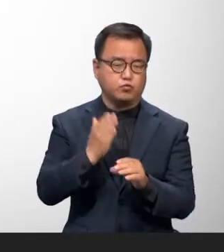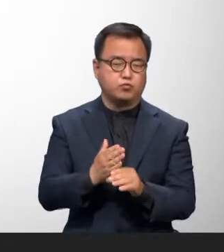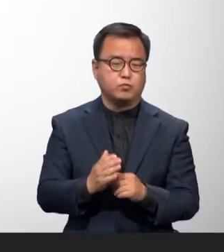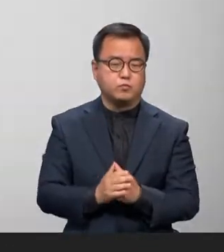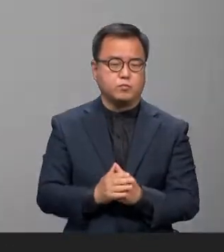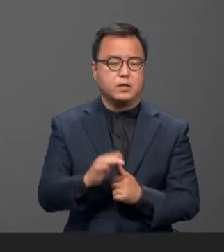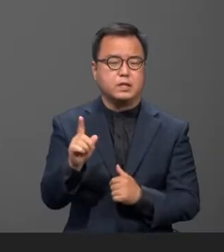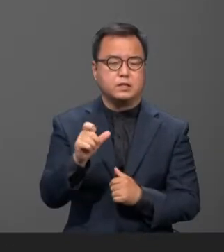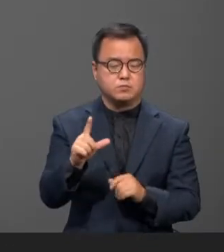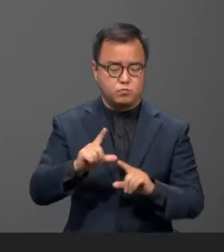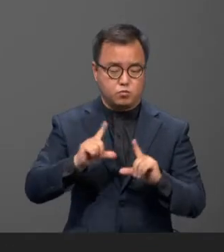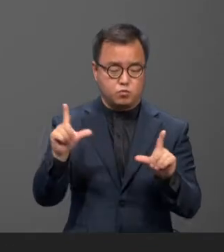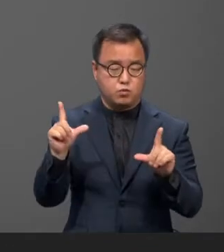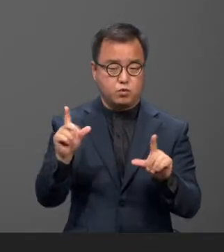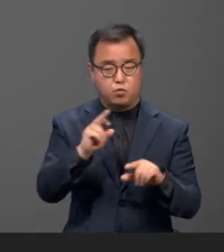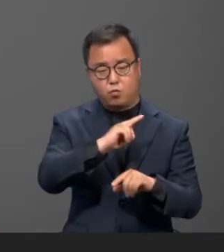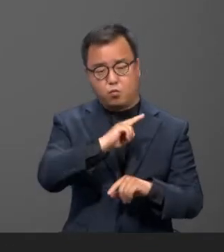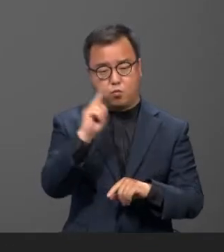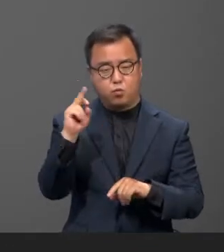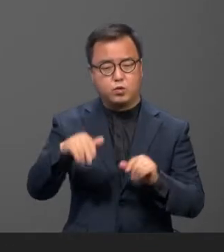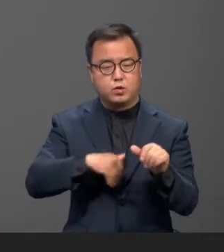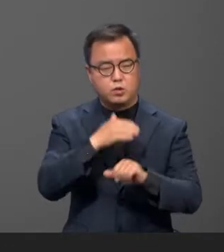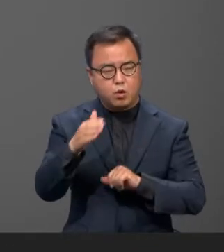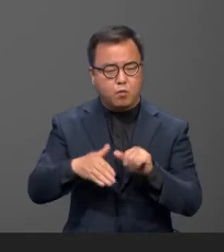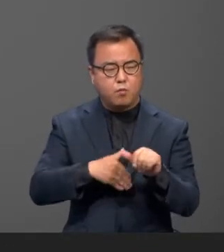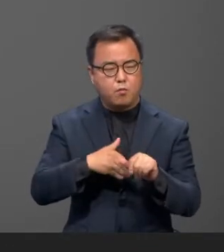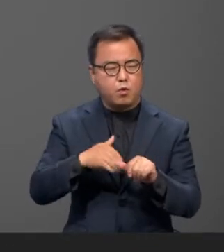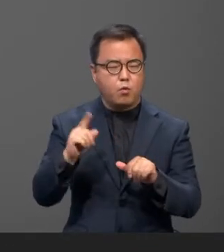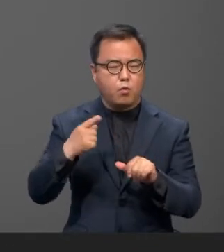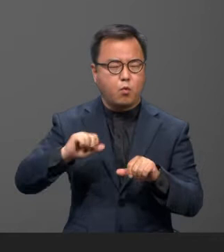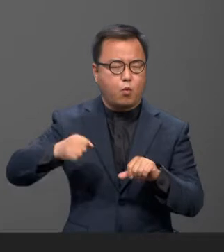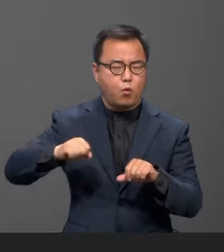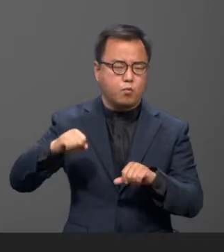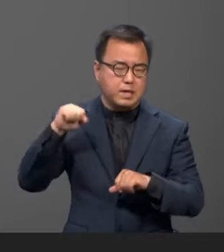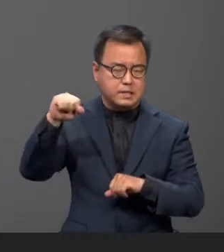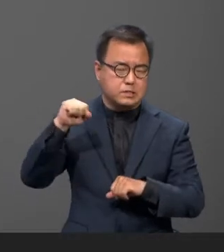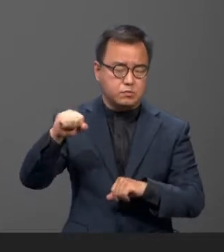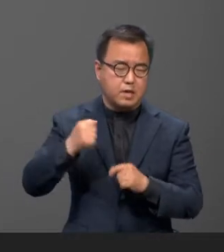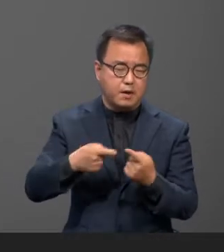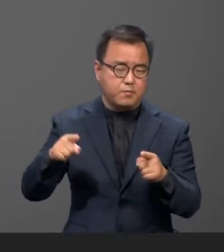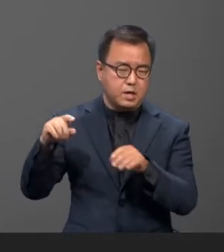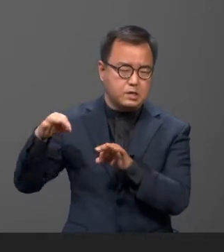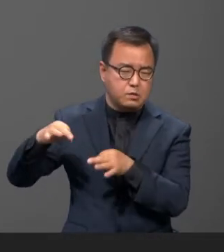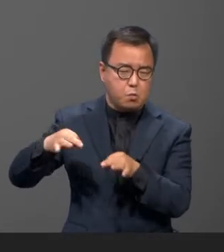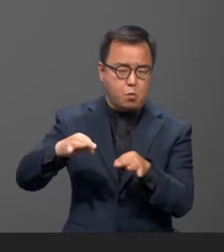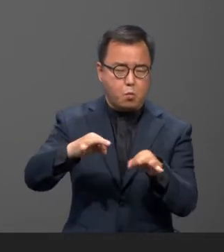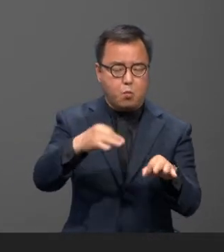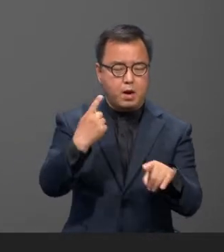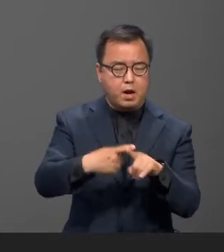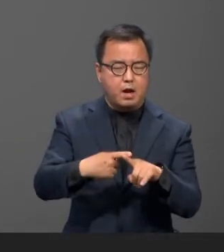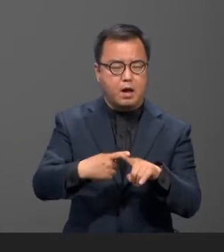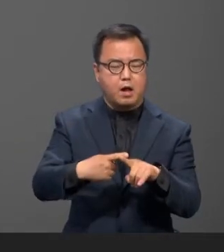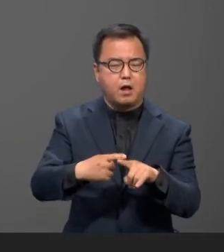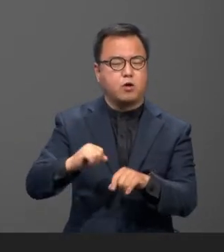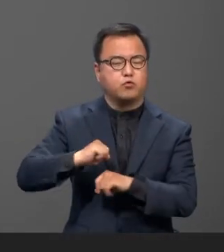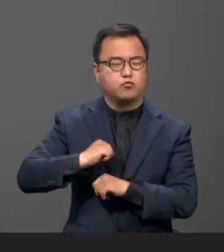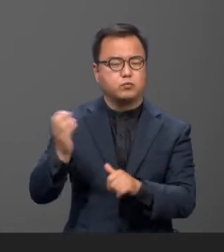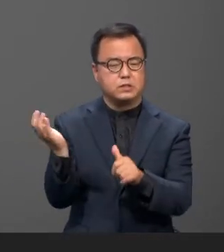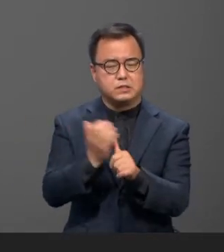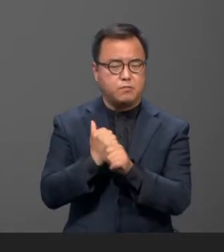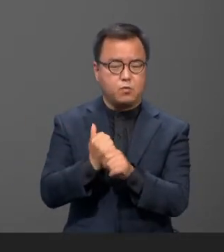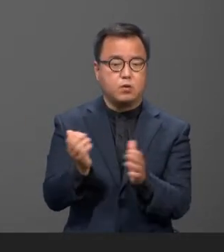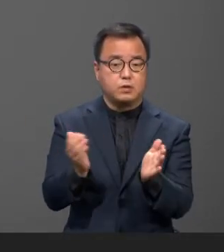15일 오후, 현지 언론은 오토바이 시위대와 함께 이동하던 그가 결국 군부에 체포되었다고 보도했습니다.